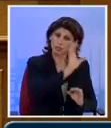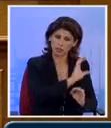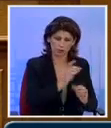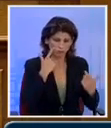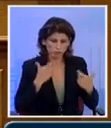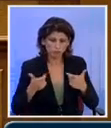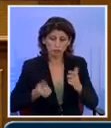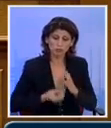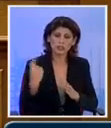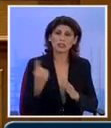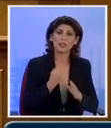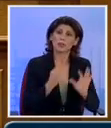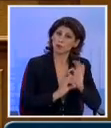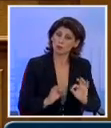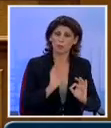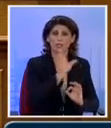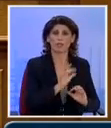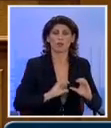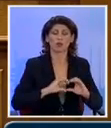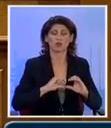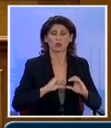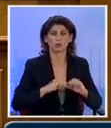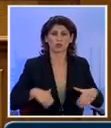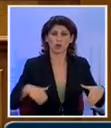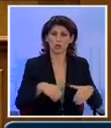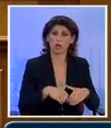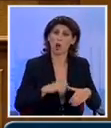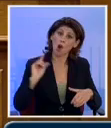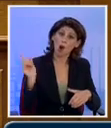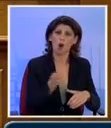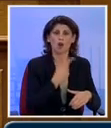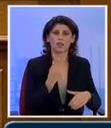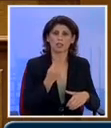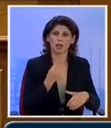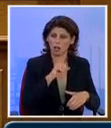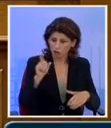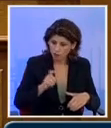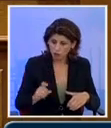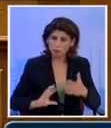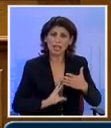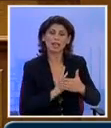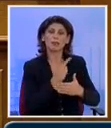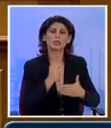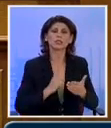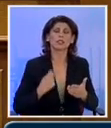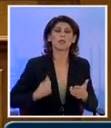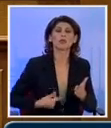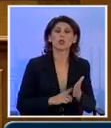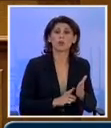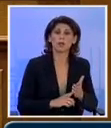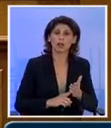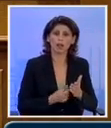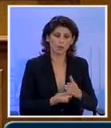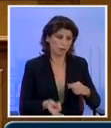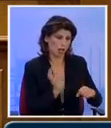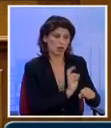νέες συνθήκες που προβλέπονται για την Ευρωζώνη. Όλες. Αλλά όταν έχεις βιώσιμη ανάπτυξη και δημοσιονομικά πλεονάσματα, δεν